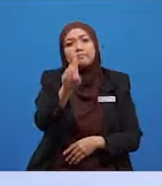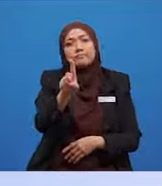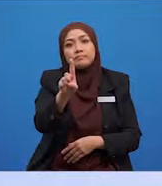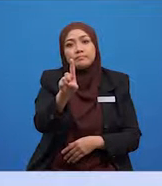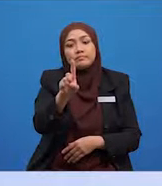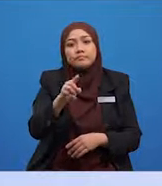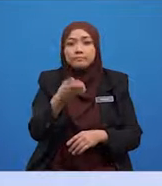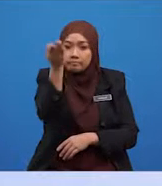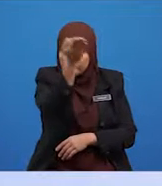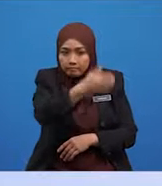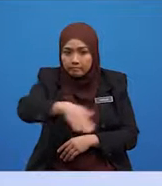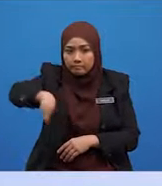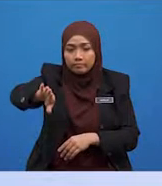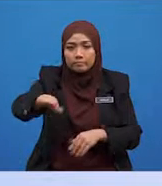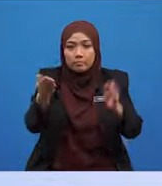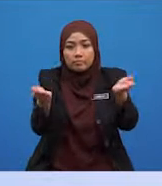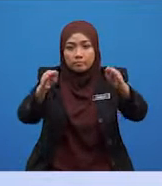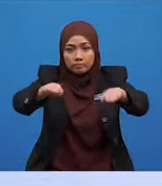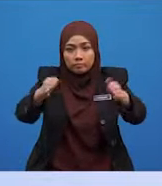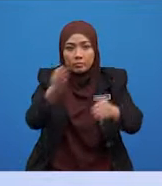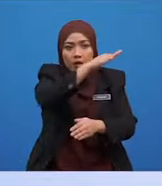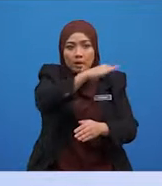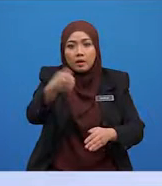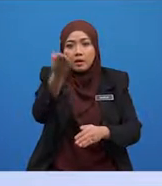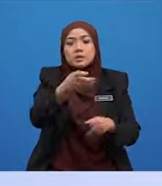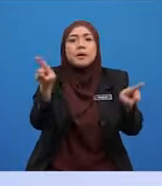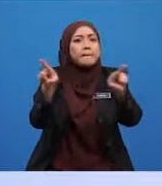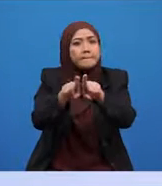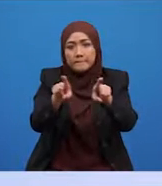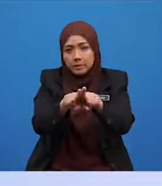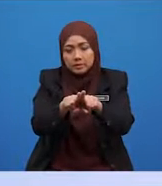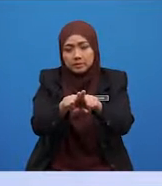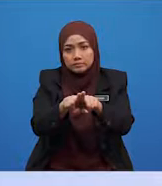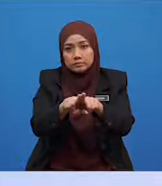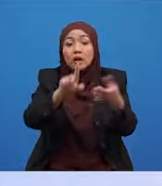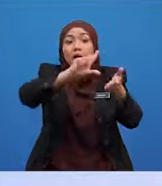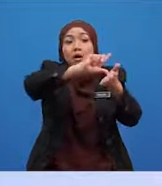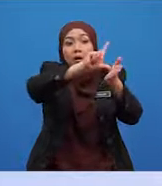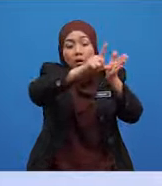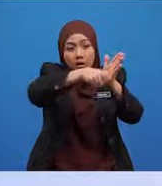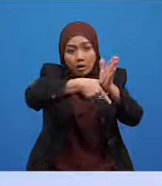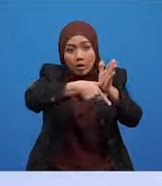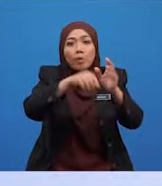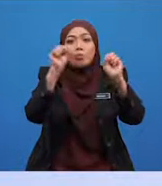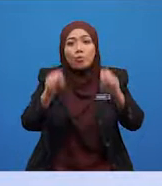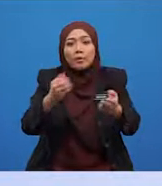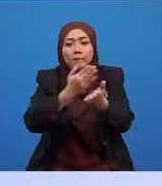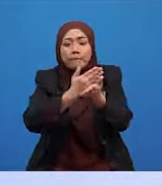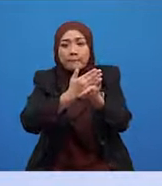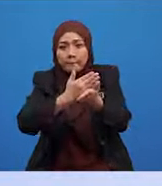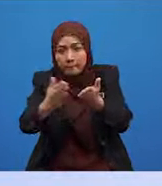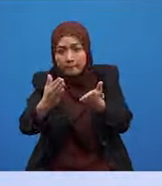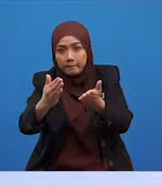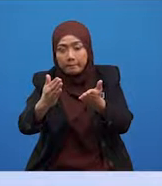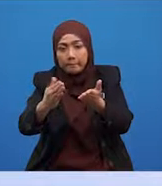Ini bermakna diameter yang wujud menyebabkan bulatan terbahagi dua